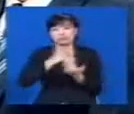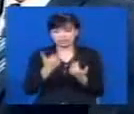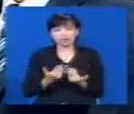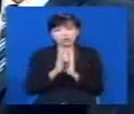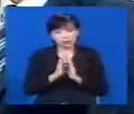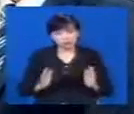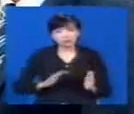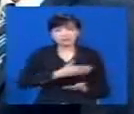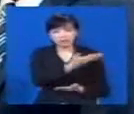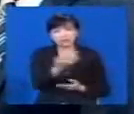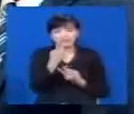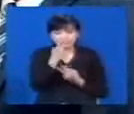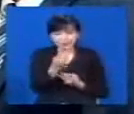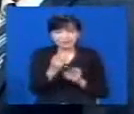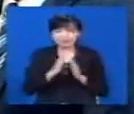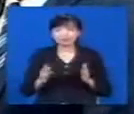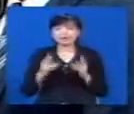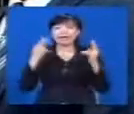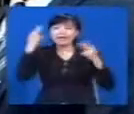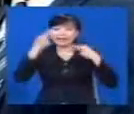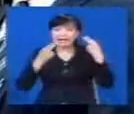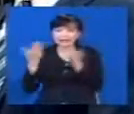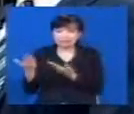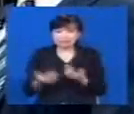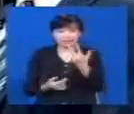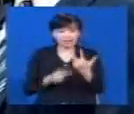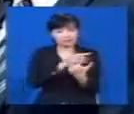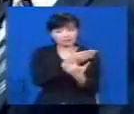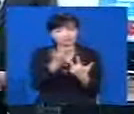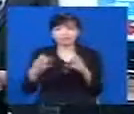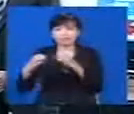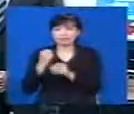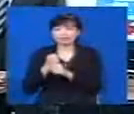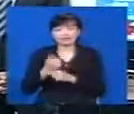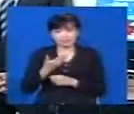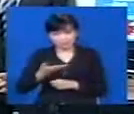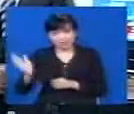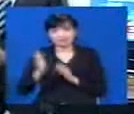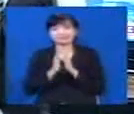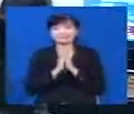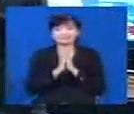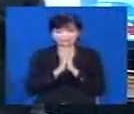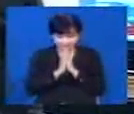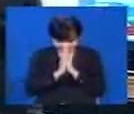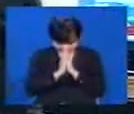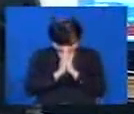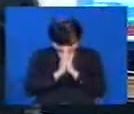ที่ติดตามชมนะครับแขกรับเชิญทั้ง3ท่านผมจอมเพชรประดับและทีมงานลาไปก่อนครับสวัสดีครับ